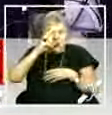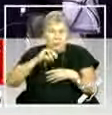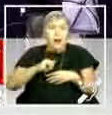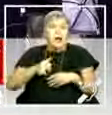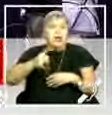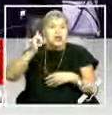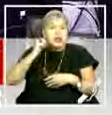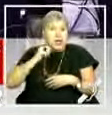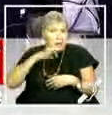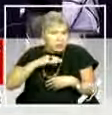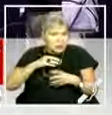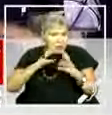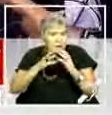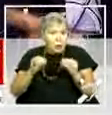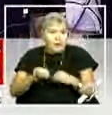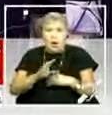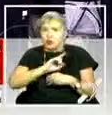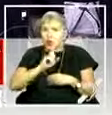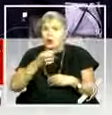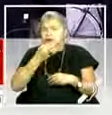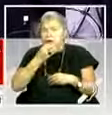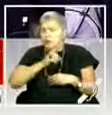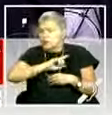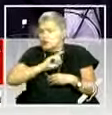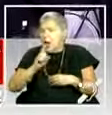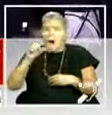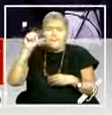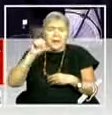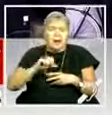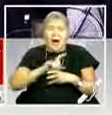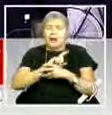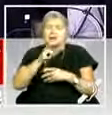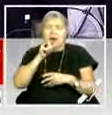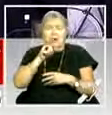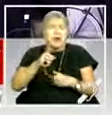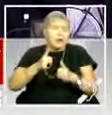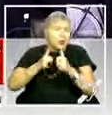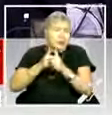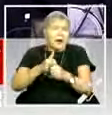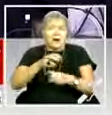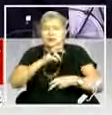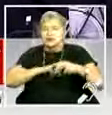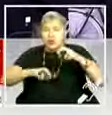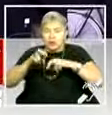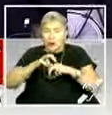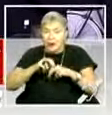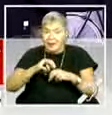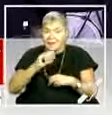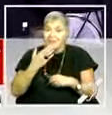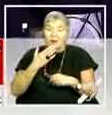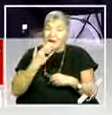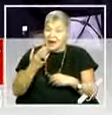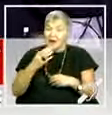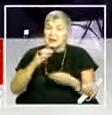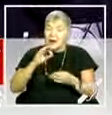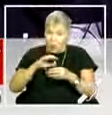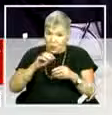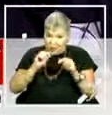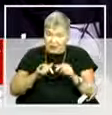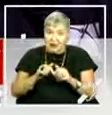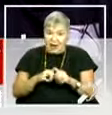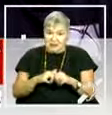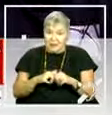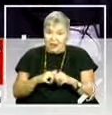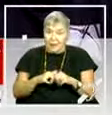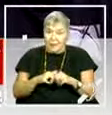la președintele României. Toți au spus că n-a căzut, că noi monitorizăm. E păcat că în momentele astea trebuie să-ți lași